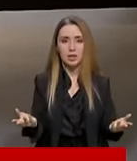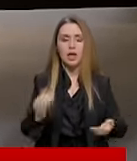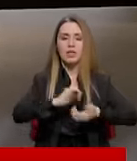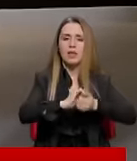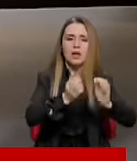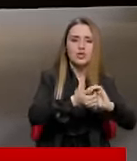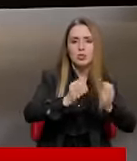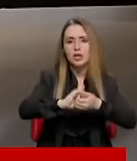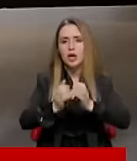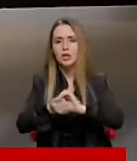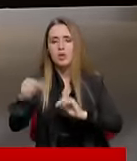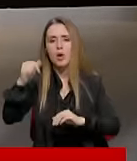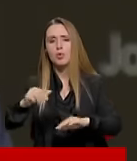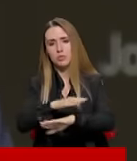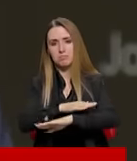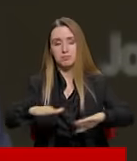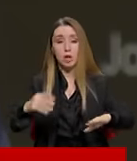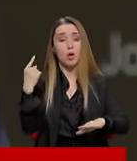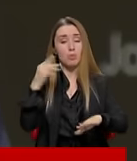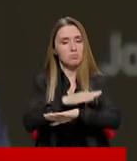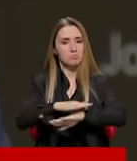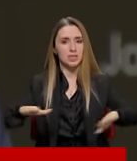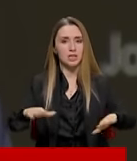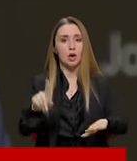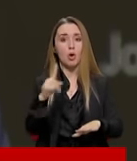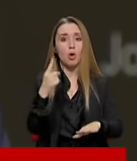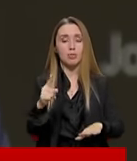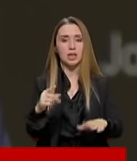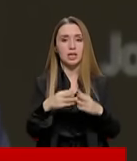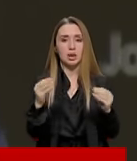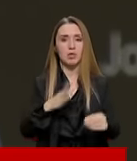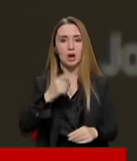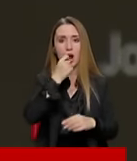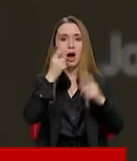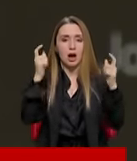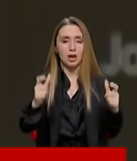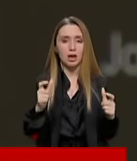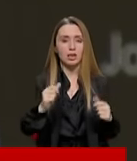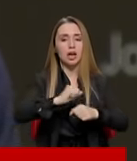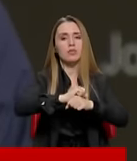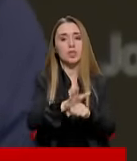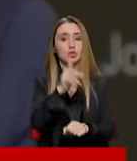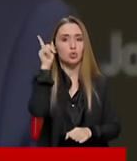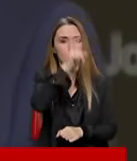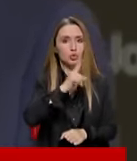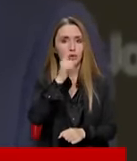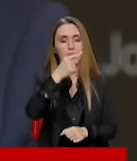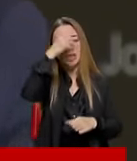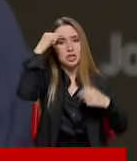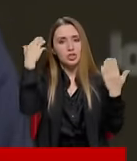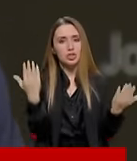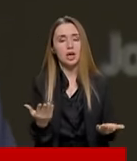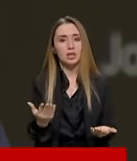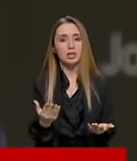dayanışmayla bugünleri atlattık b000 civarında kaybımız var Ankara'da Eee Korona nedeniyle İnşallah Allah